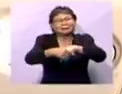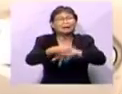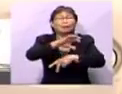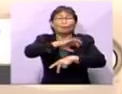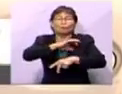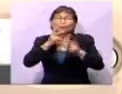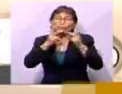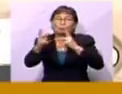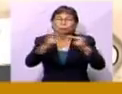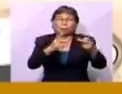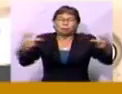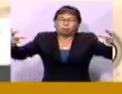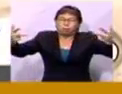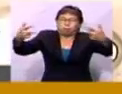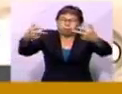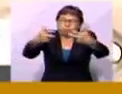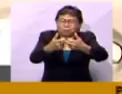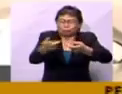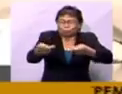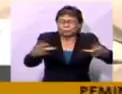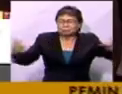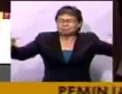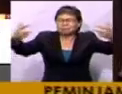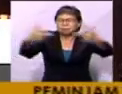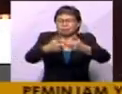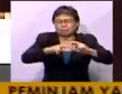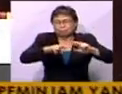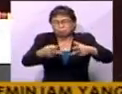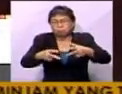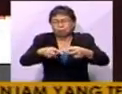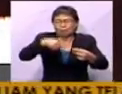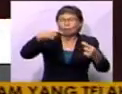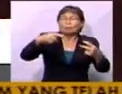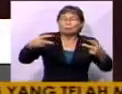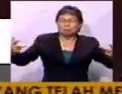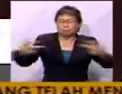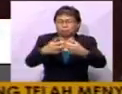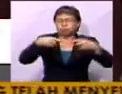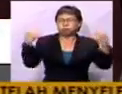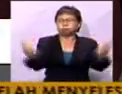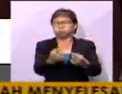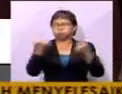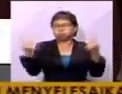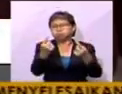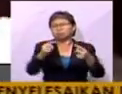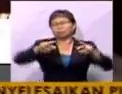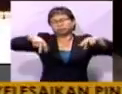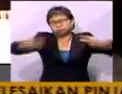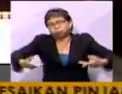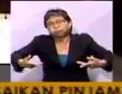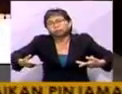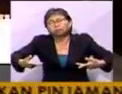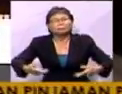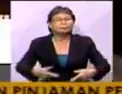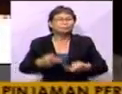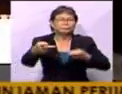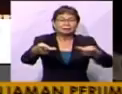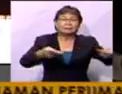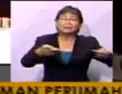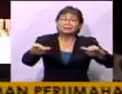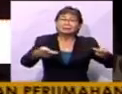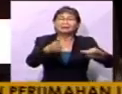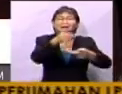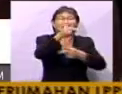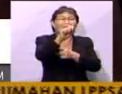World Economic Forum, umpamanya. Hanya berpusing dan terbalik. Kenderaan Al-Zaini daripada